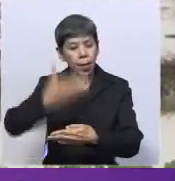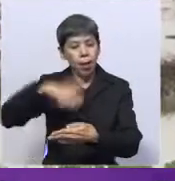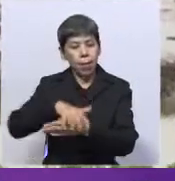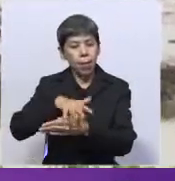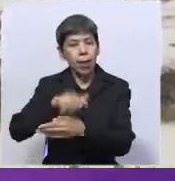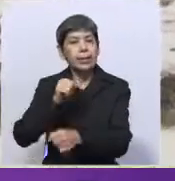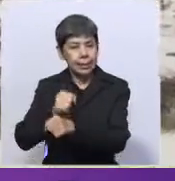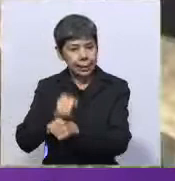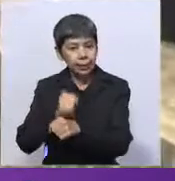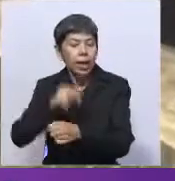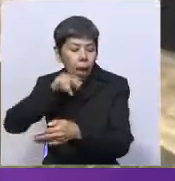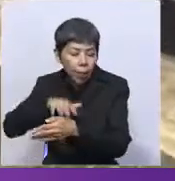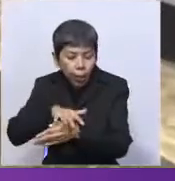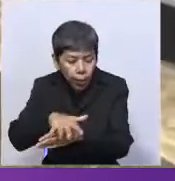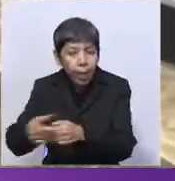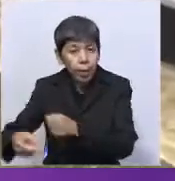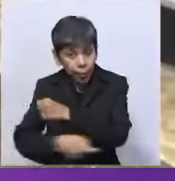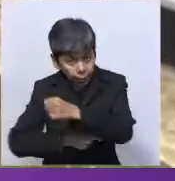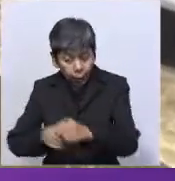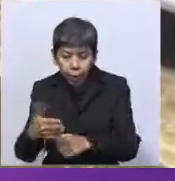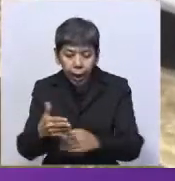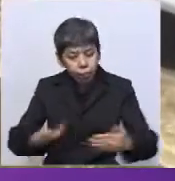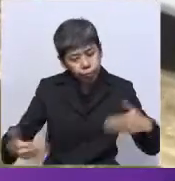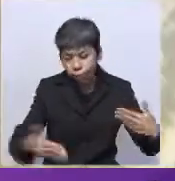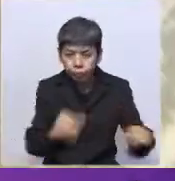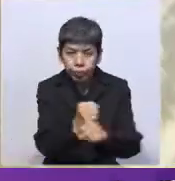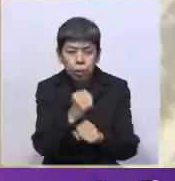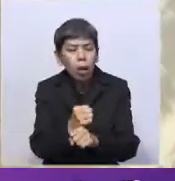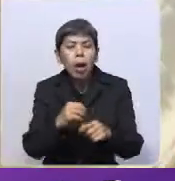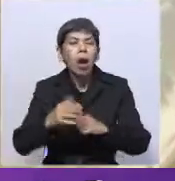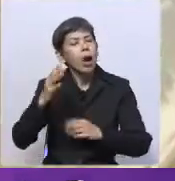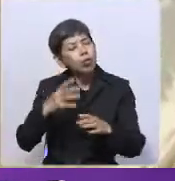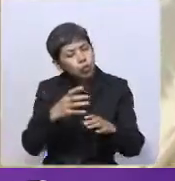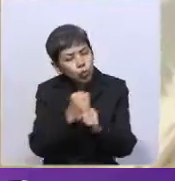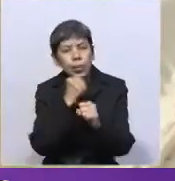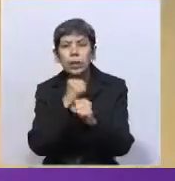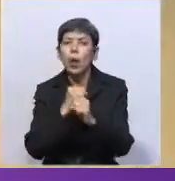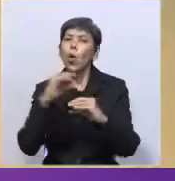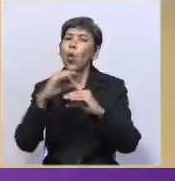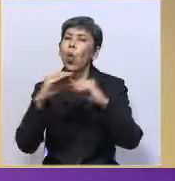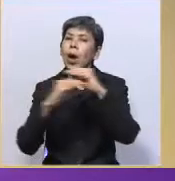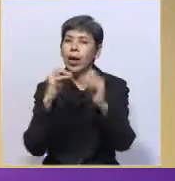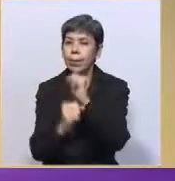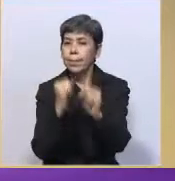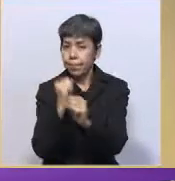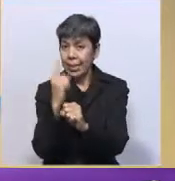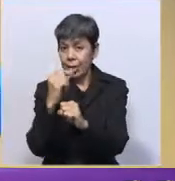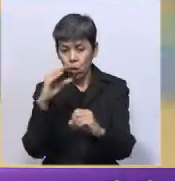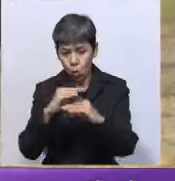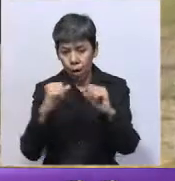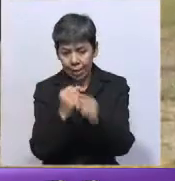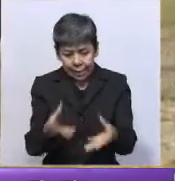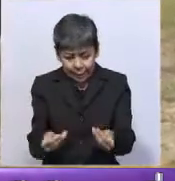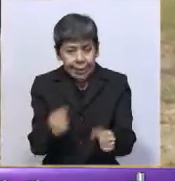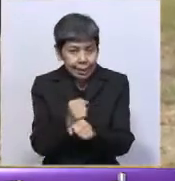านแผนปล่อยน้ำเข้านาปล่อยปลาเข้าทุ่งเพื่อรับฟังบรรยายสรุปโครงการทำนาเหลื่อมปีและโครงการขุดดิน